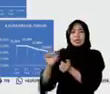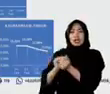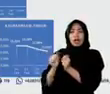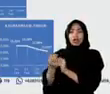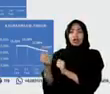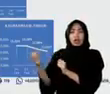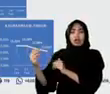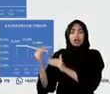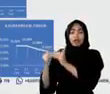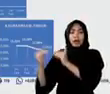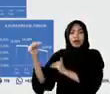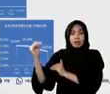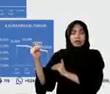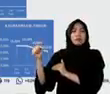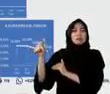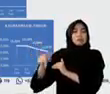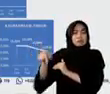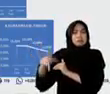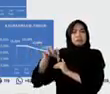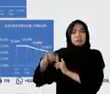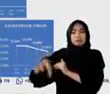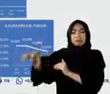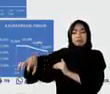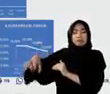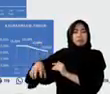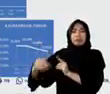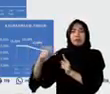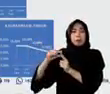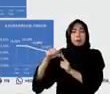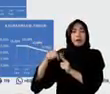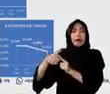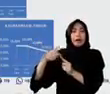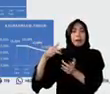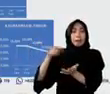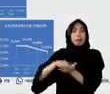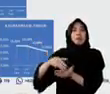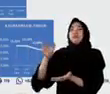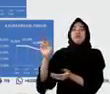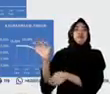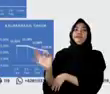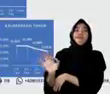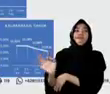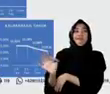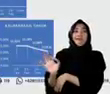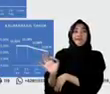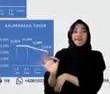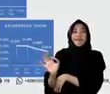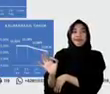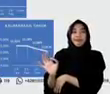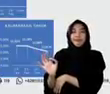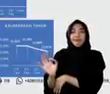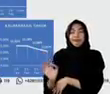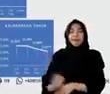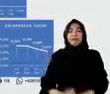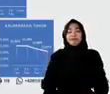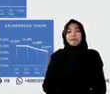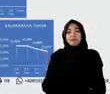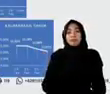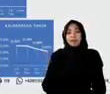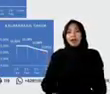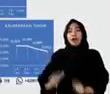peningkatan kasus aktif, ini merupakan provinsi yang tidak menjalankan PPKM dan PPKM Mikro. Hal